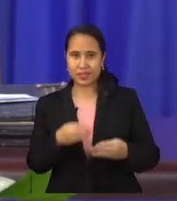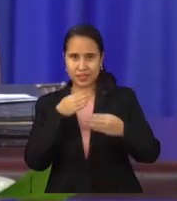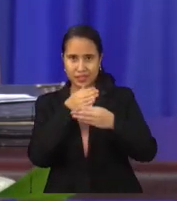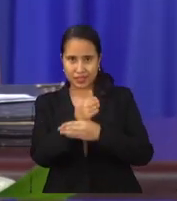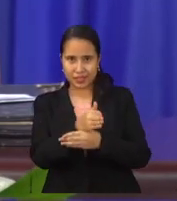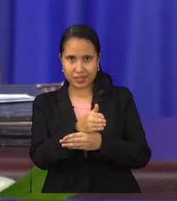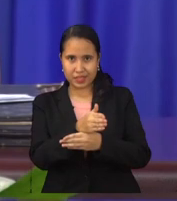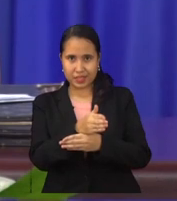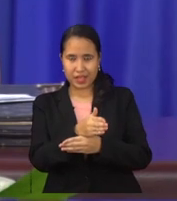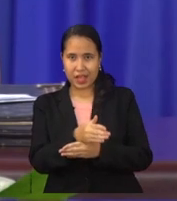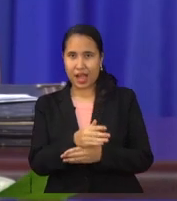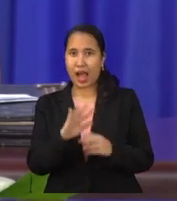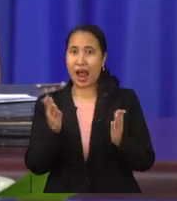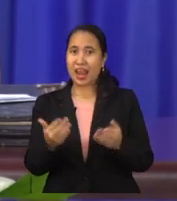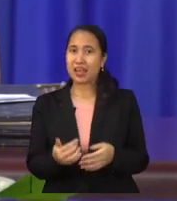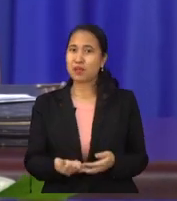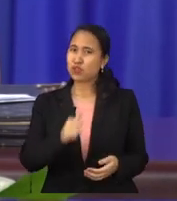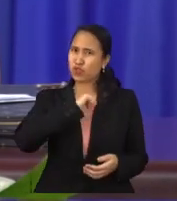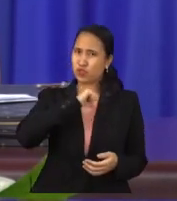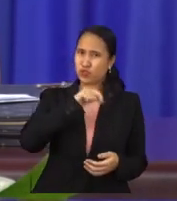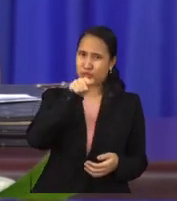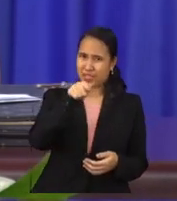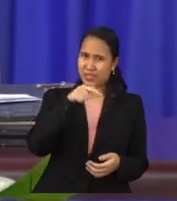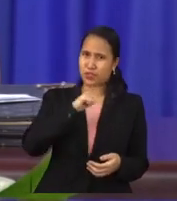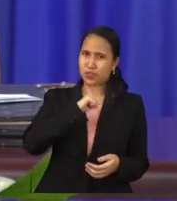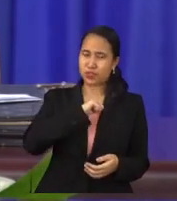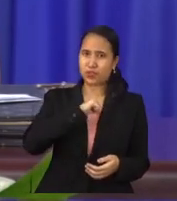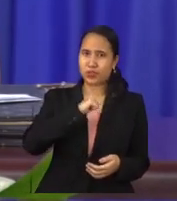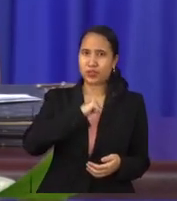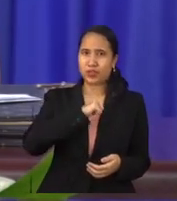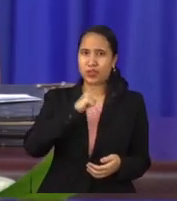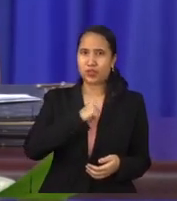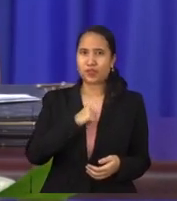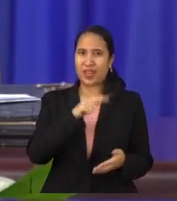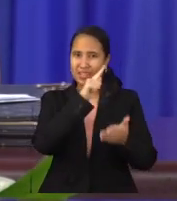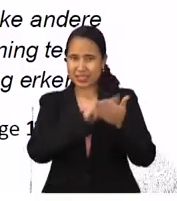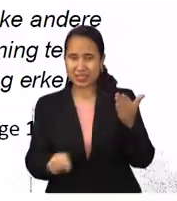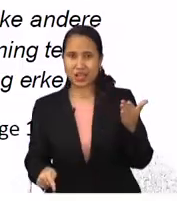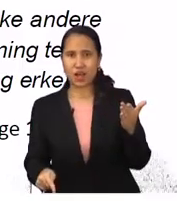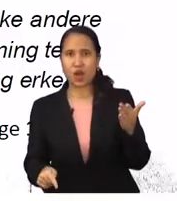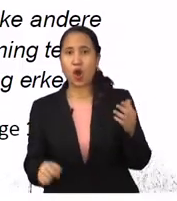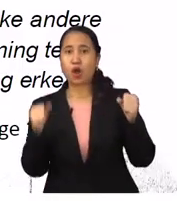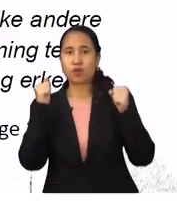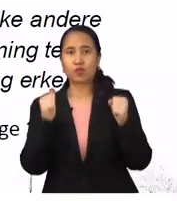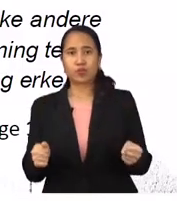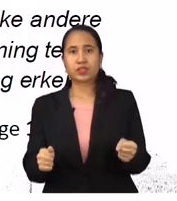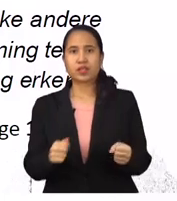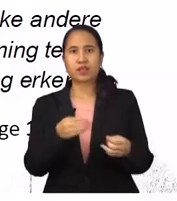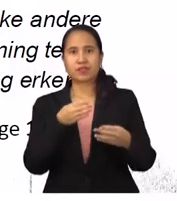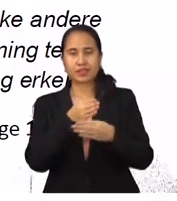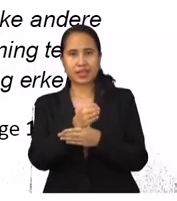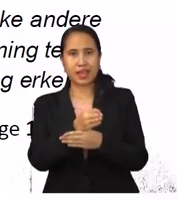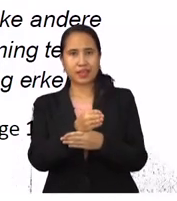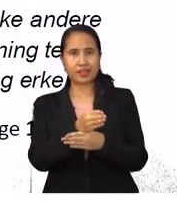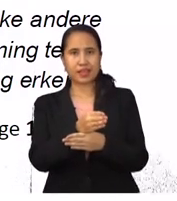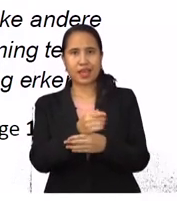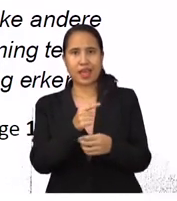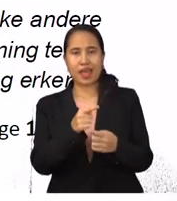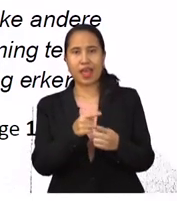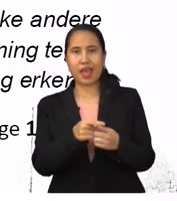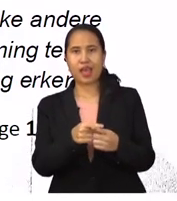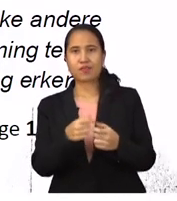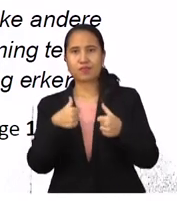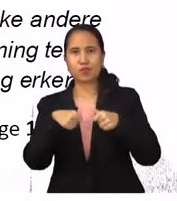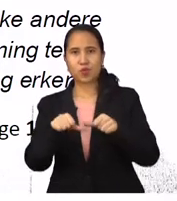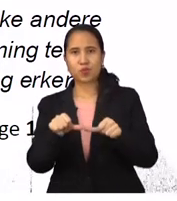elke tegen hem ingebrachte beschuldiging van strafrechtelijke aard of ter vaststelling van zijn rechten en verplichtingen